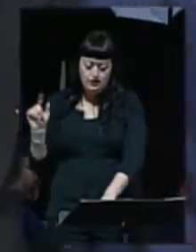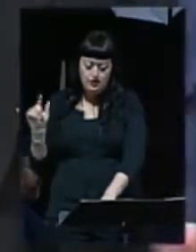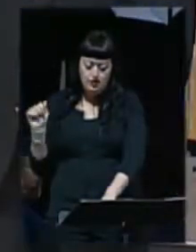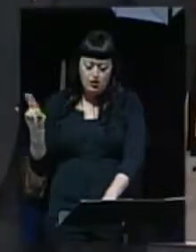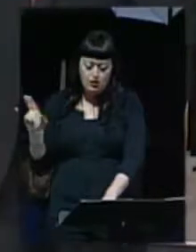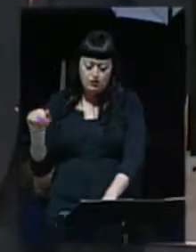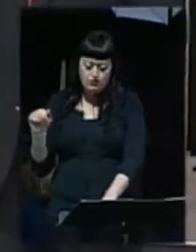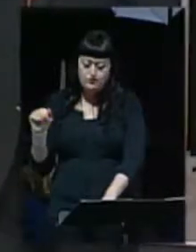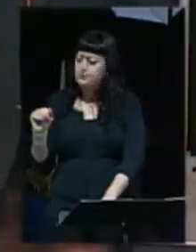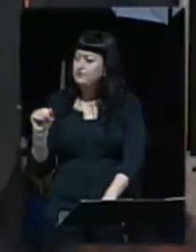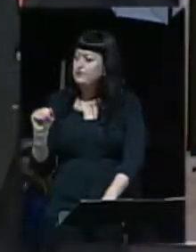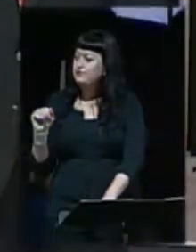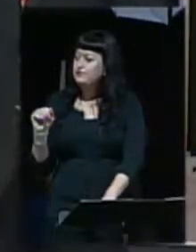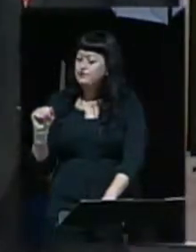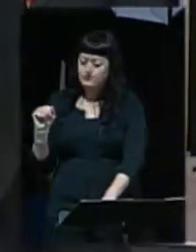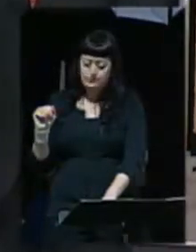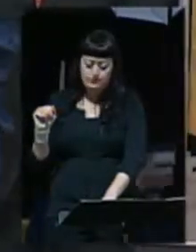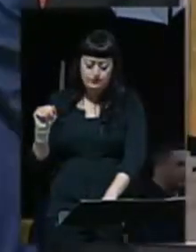Elliot Lau.